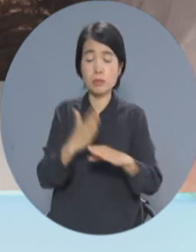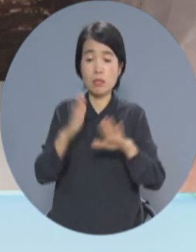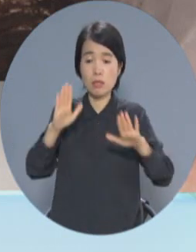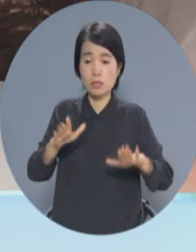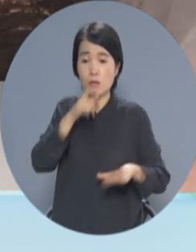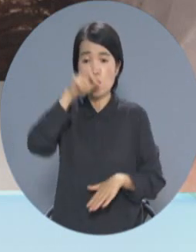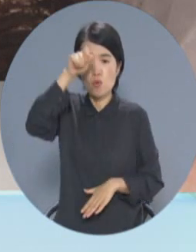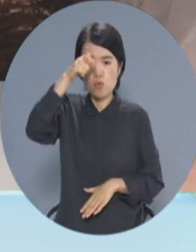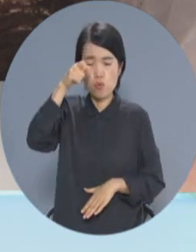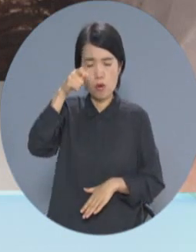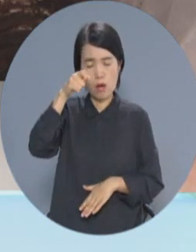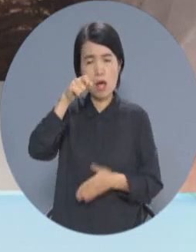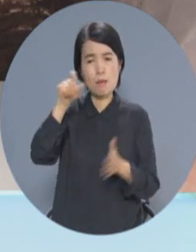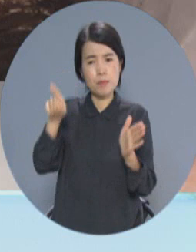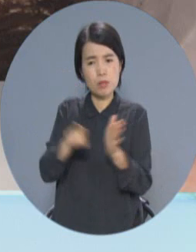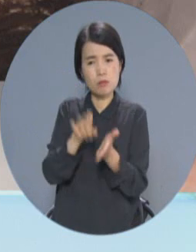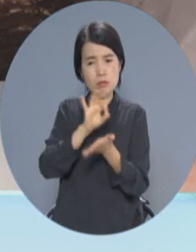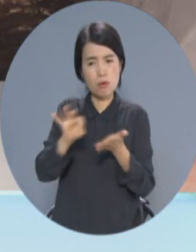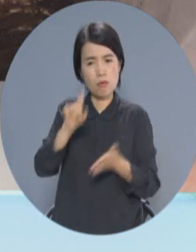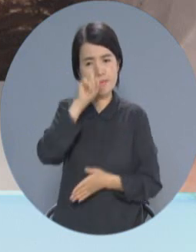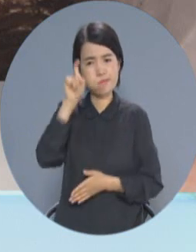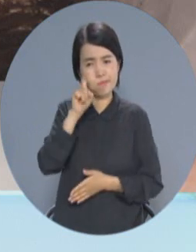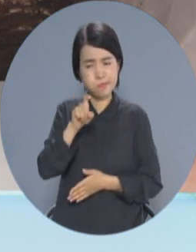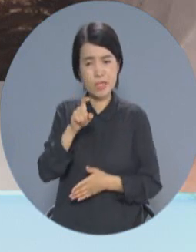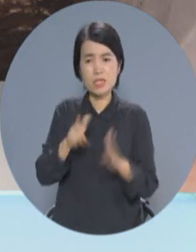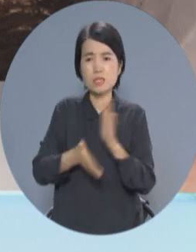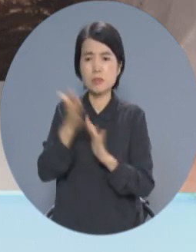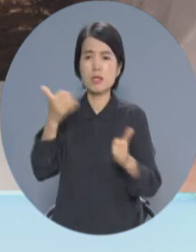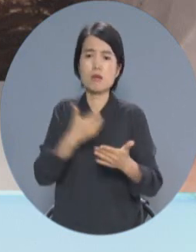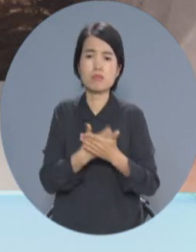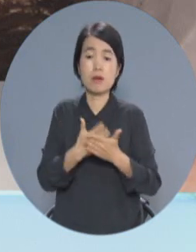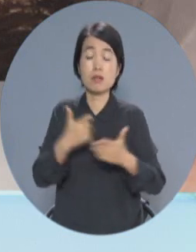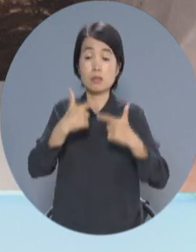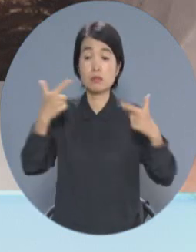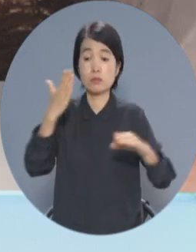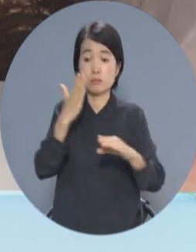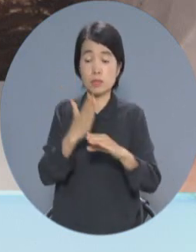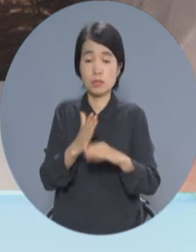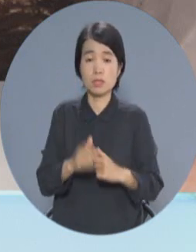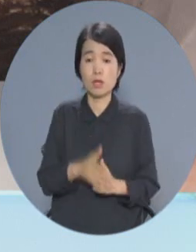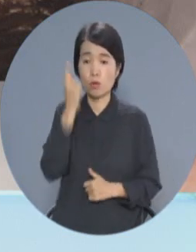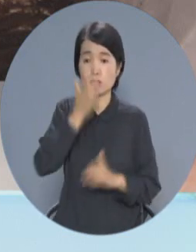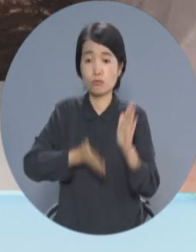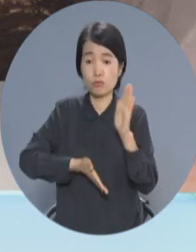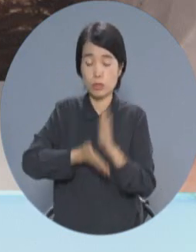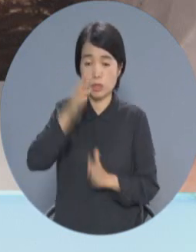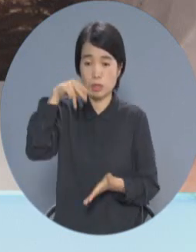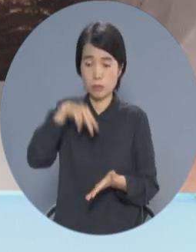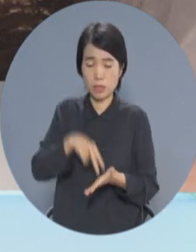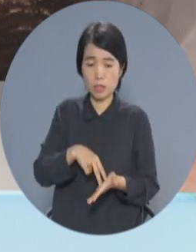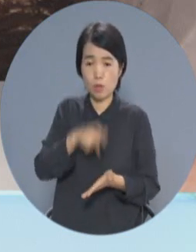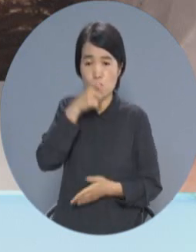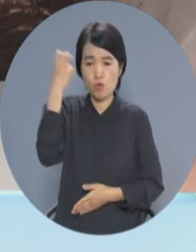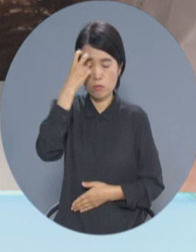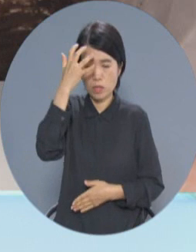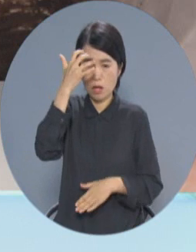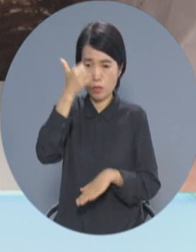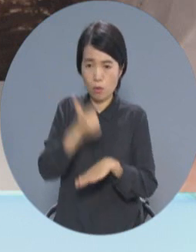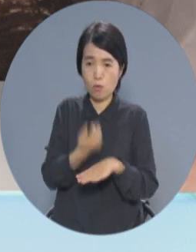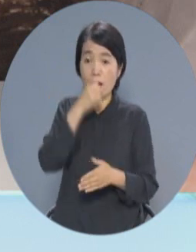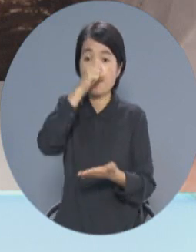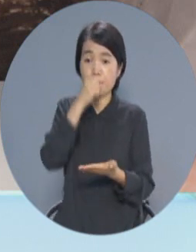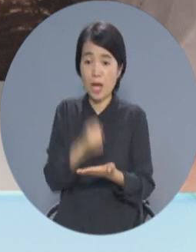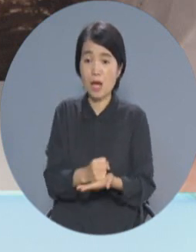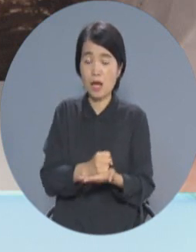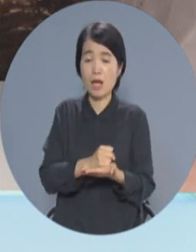나오는 수돗물을 믿고 써도 되는지 시민들의 불안이 커지고 있습니다. 하지만 여수시는 수질검사 결과 적합하다고만 얘기할